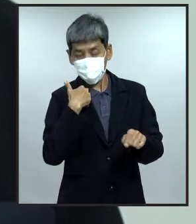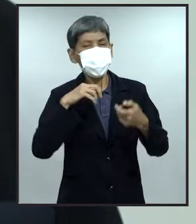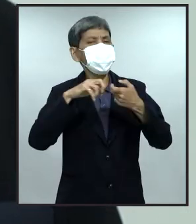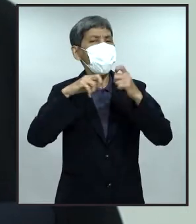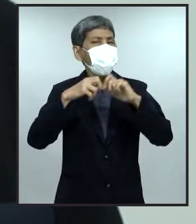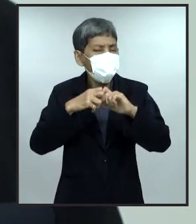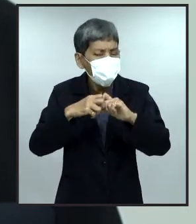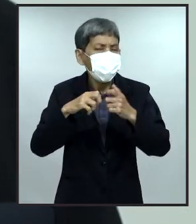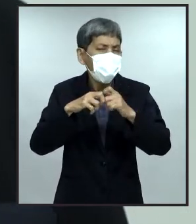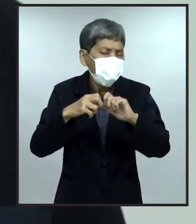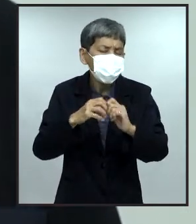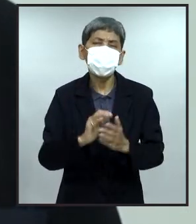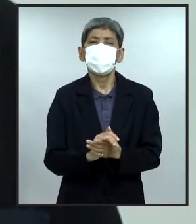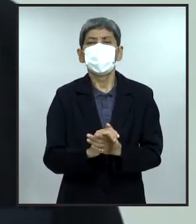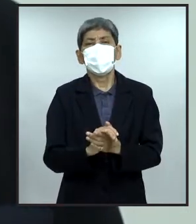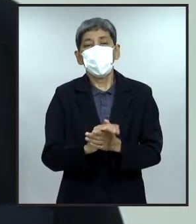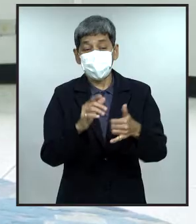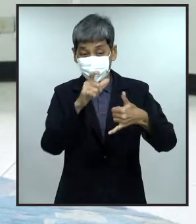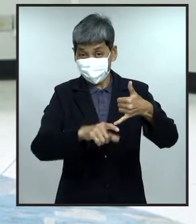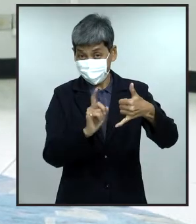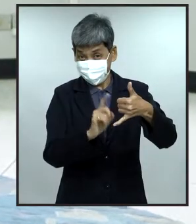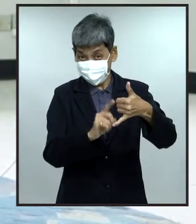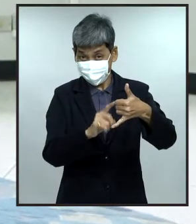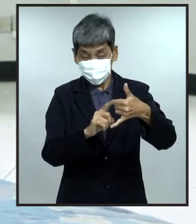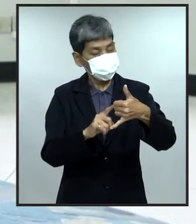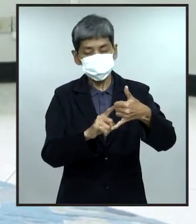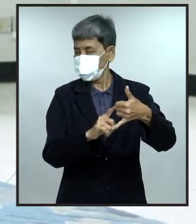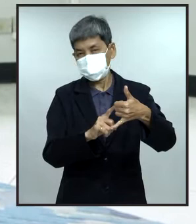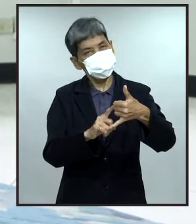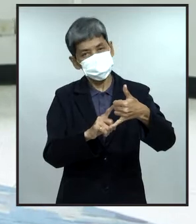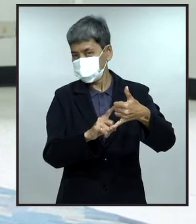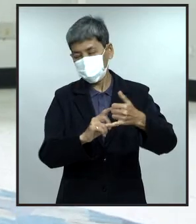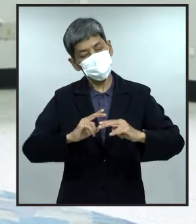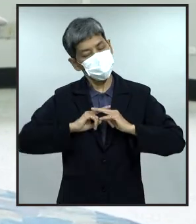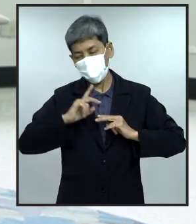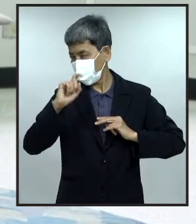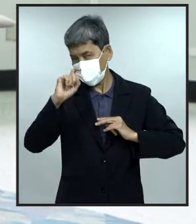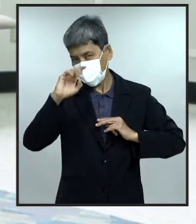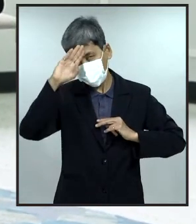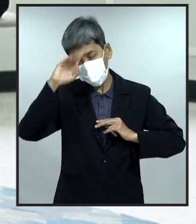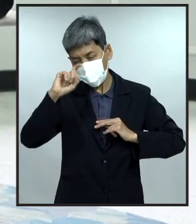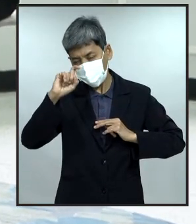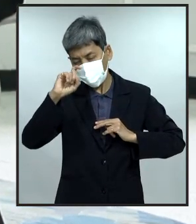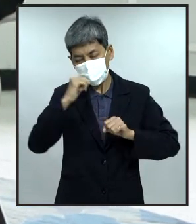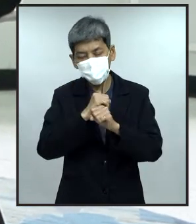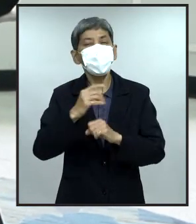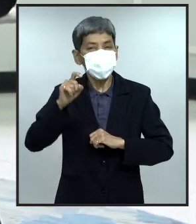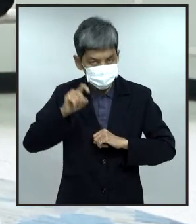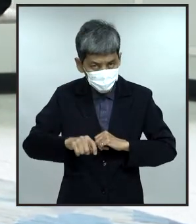าก็คือว่าคนไข้เนี่ยไม่สามารถที่จะช่วยตัวเองได้นะครับมันก็จะต้